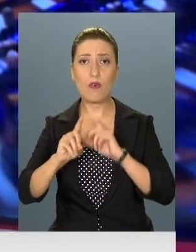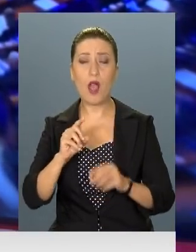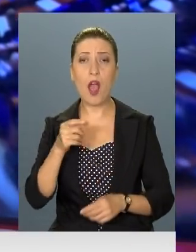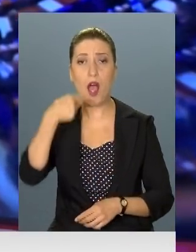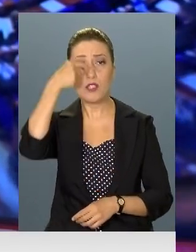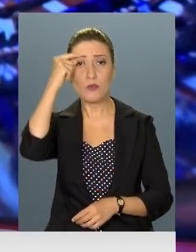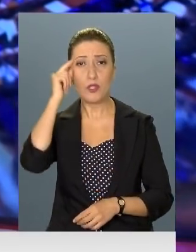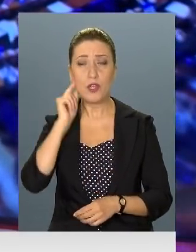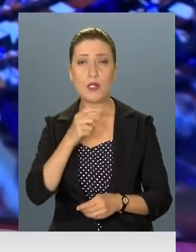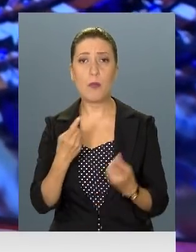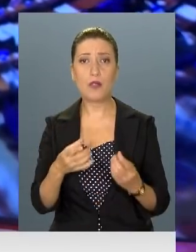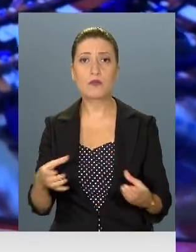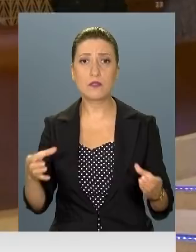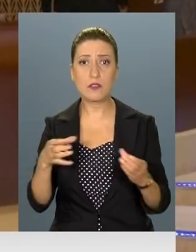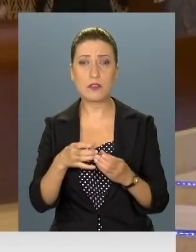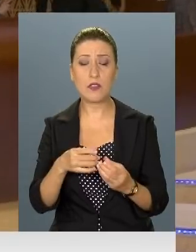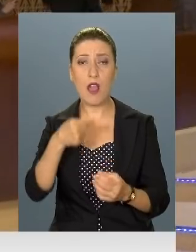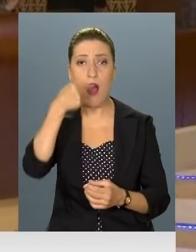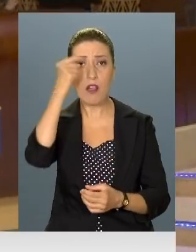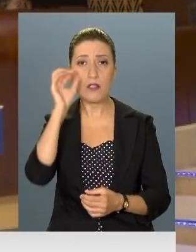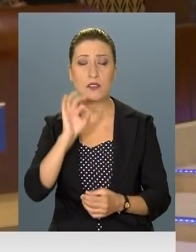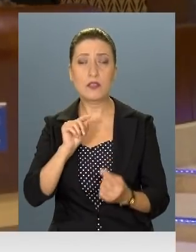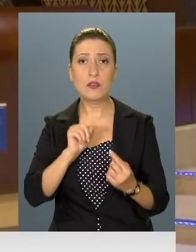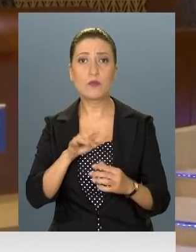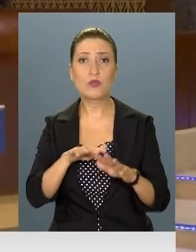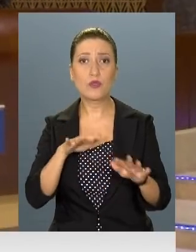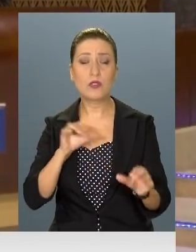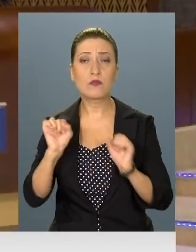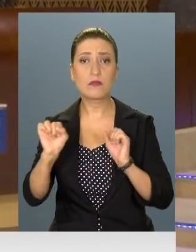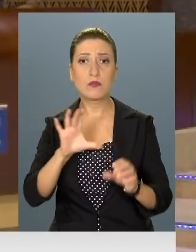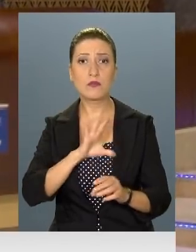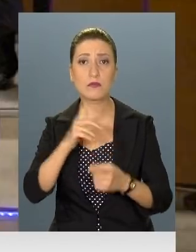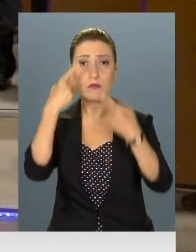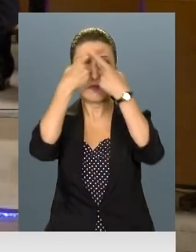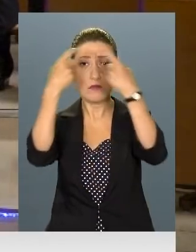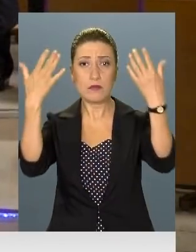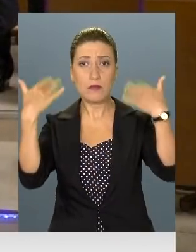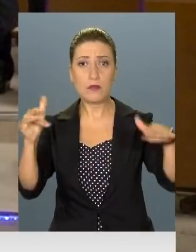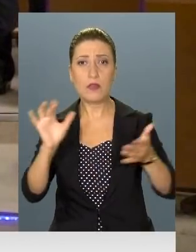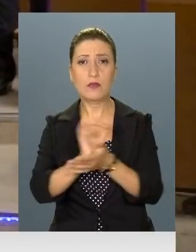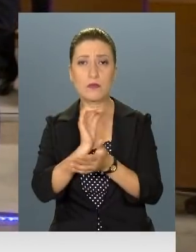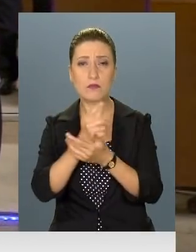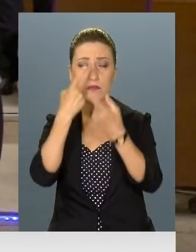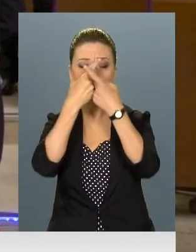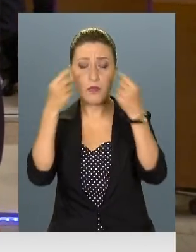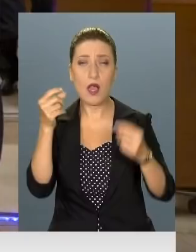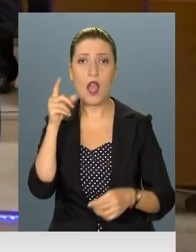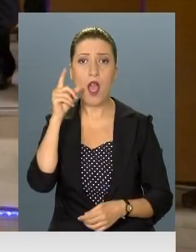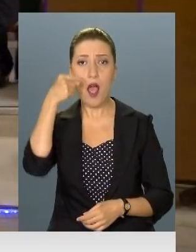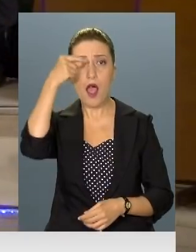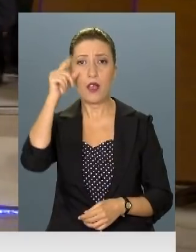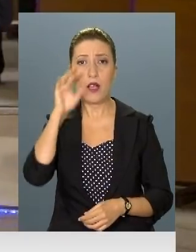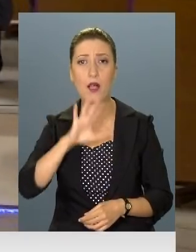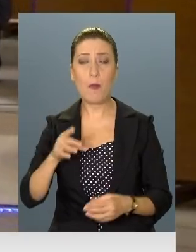պատվիրակությունը հակահայկական երկու միջոցառում է կազմակերպել, որը լայնորեն լուսաբանվել է նաև լրատվամիջոցներով։ Հայկական պատվիրակության անդամ Իմ